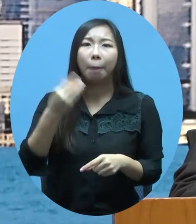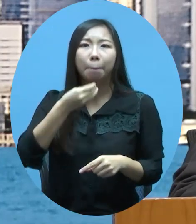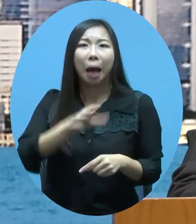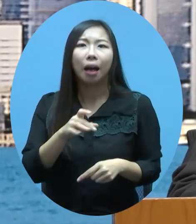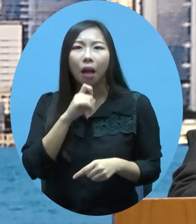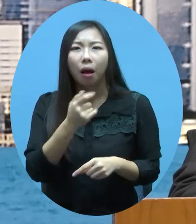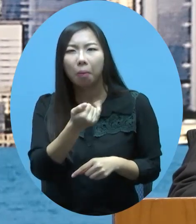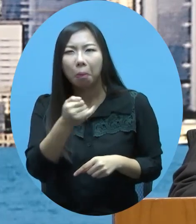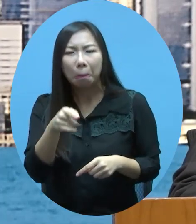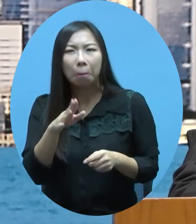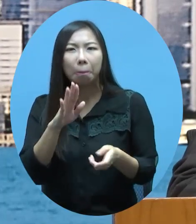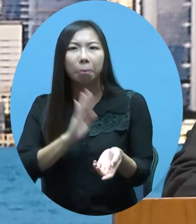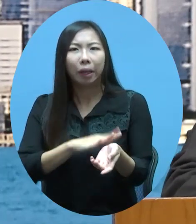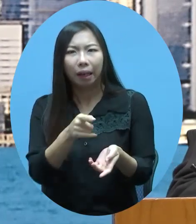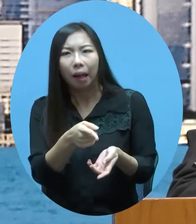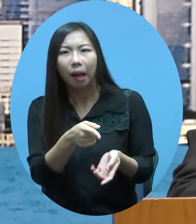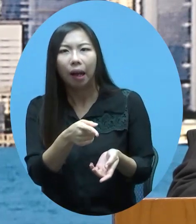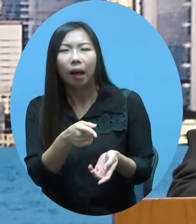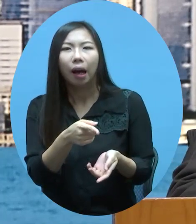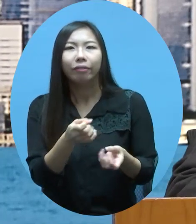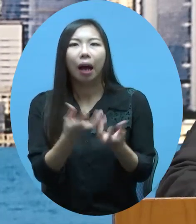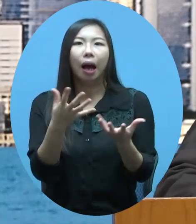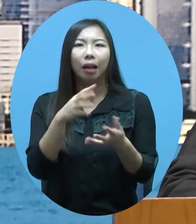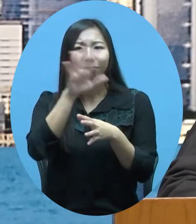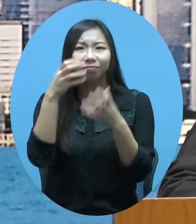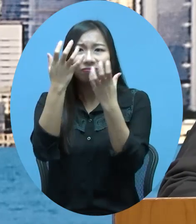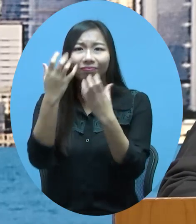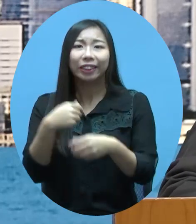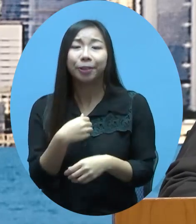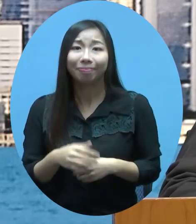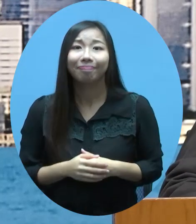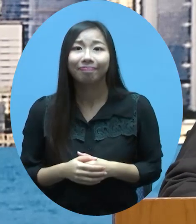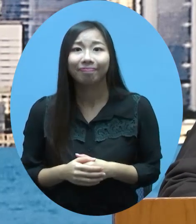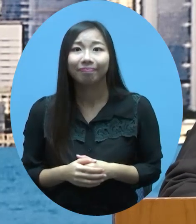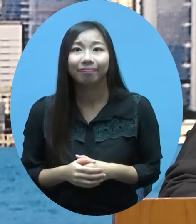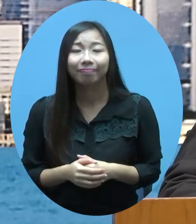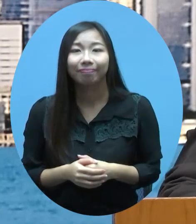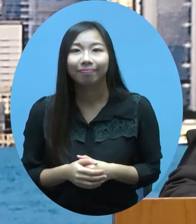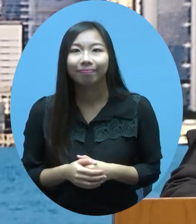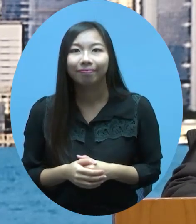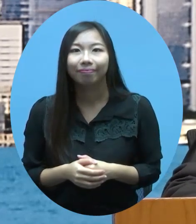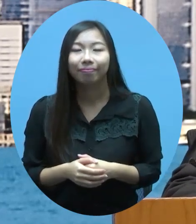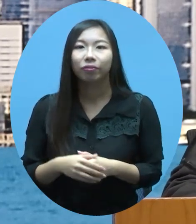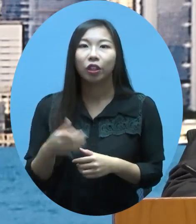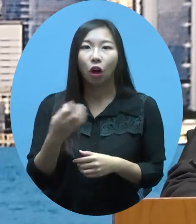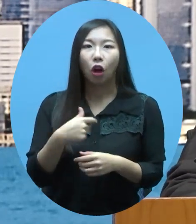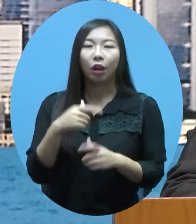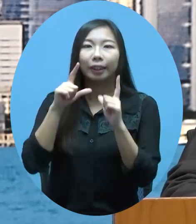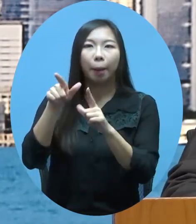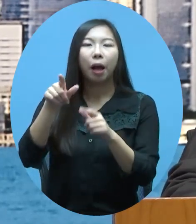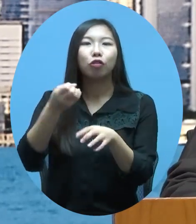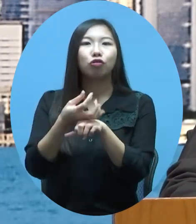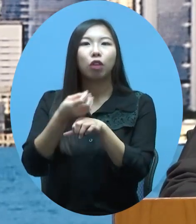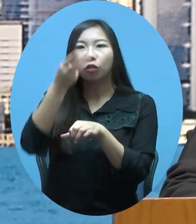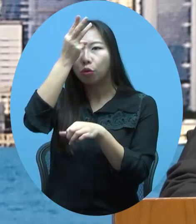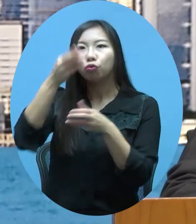一啲類似嘅個案發生，就希望大家要注意呢一點。嗰、那個我搭埋嗰個鑽石公主號